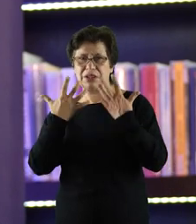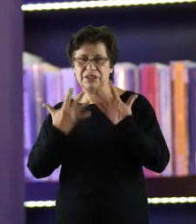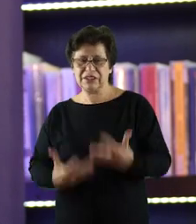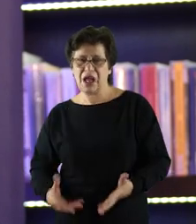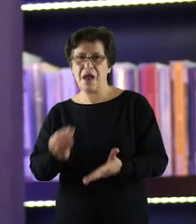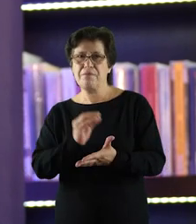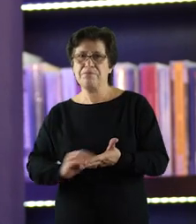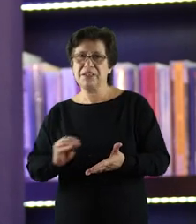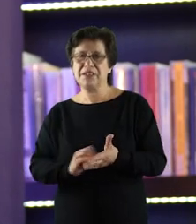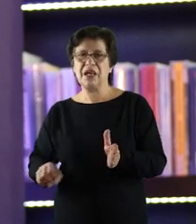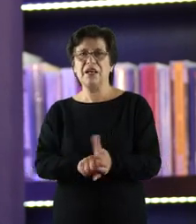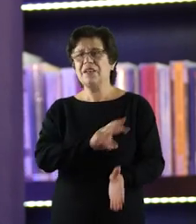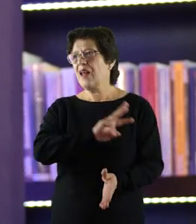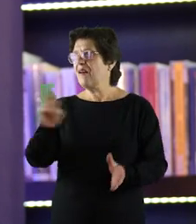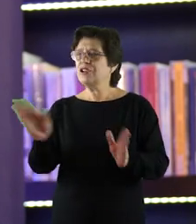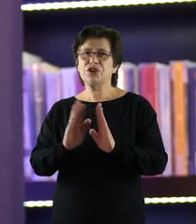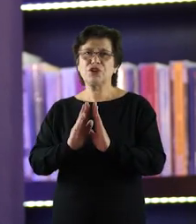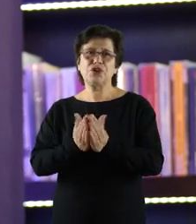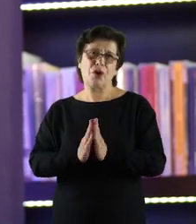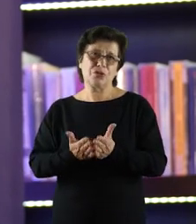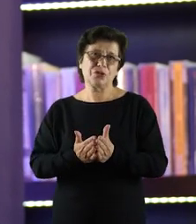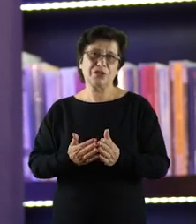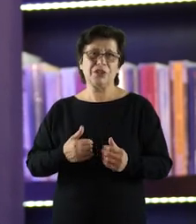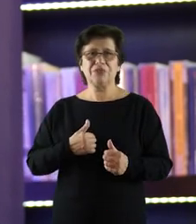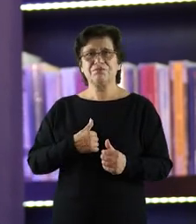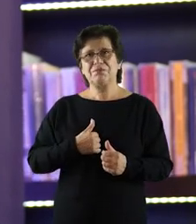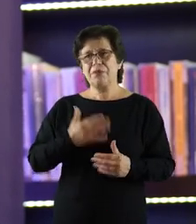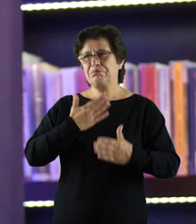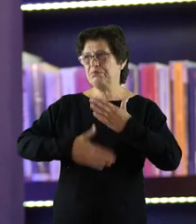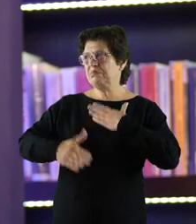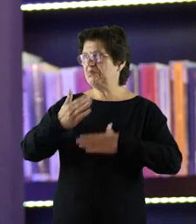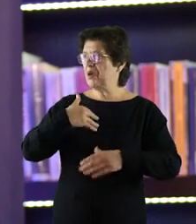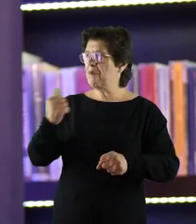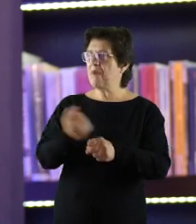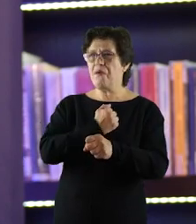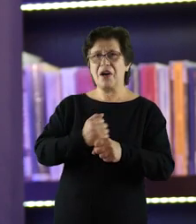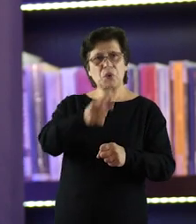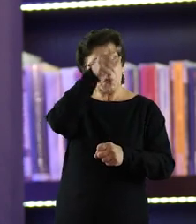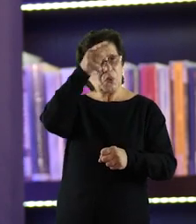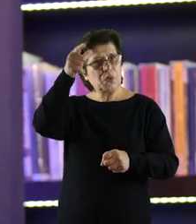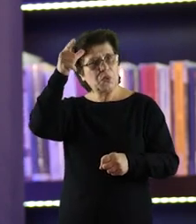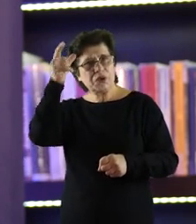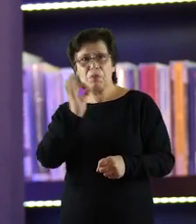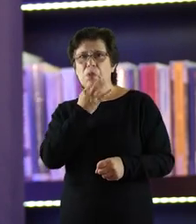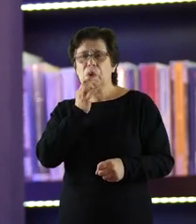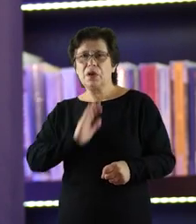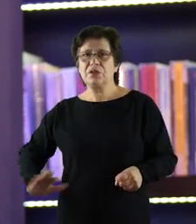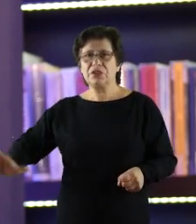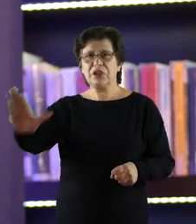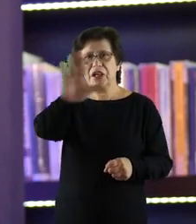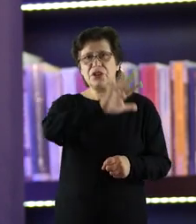to zasługujecie. Bo to zaszczyt móc rozmawiać z poważnymi ludźmi, z młodzieżą, która